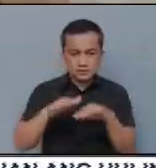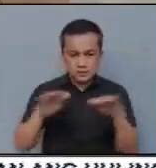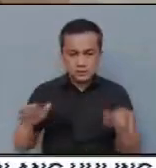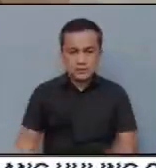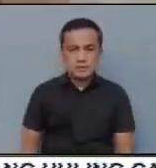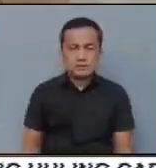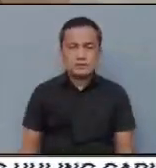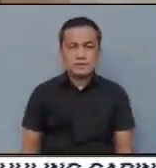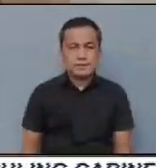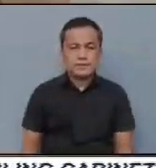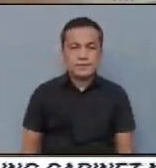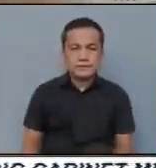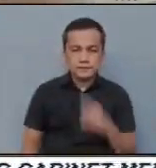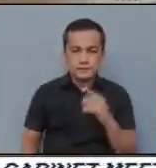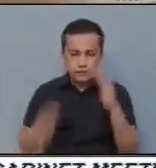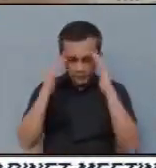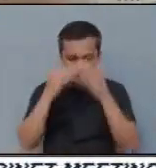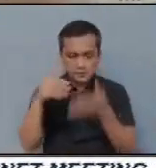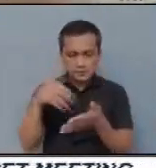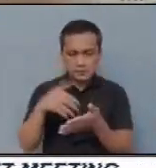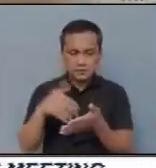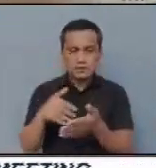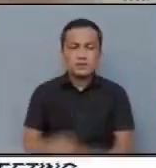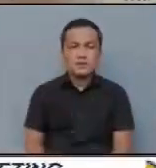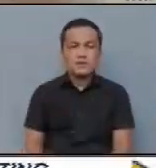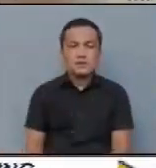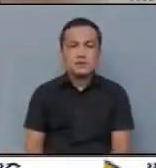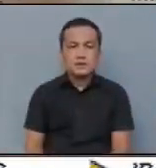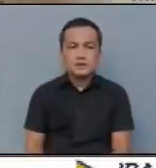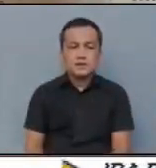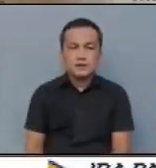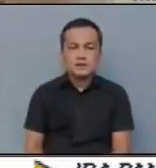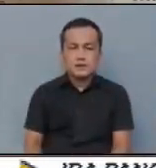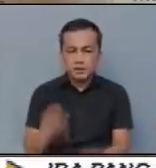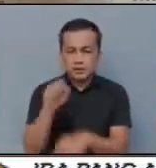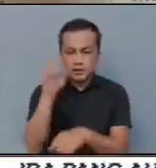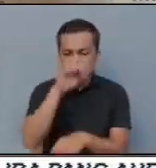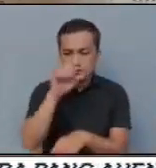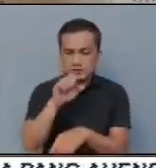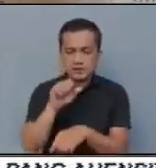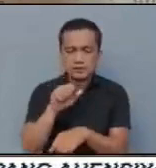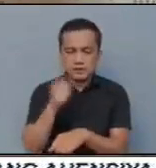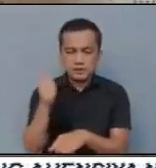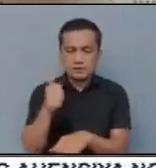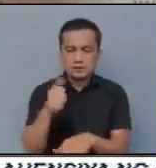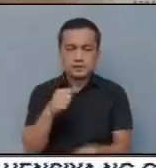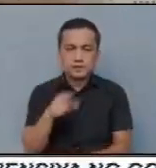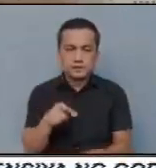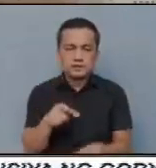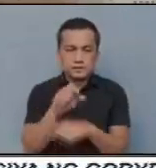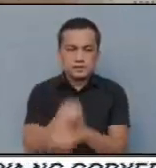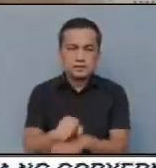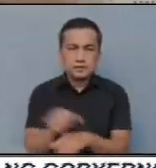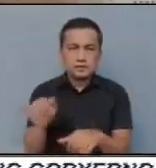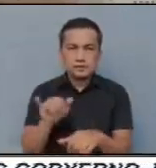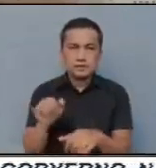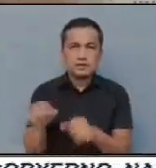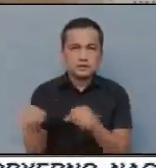Mag-concentrate po kayo sa pag-aaral o kayo maghanap ng ibang pagkakalibangan kagaya ng mga sports para